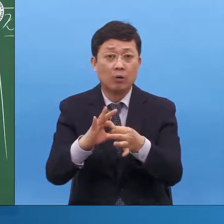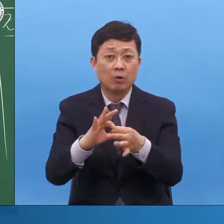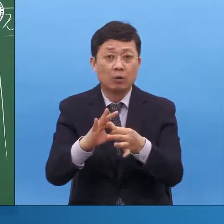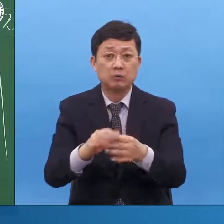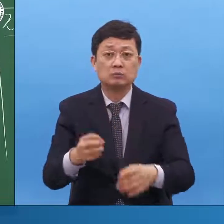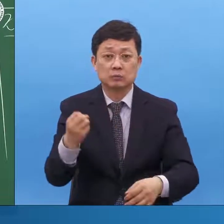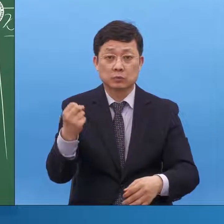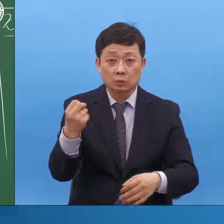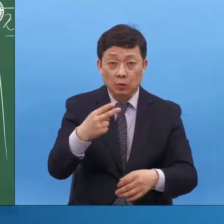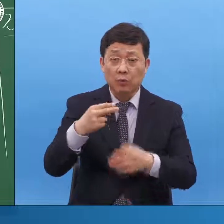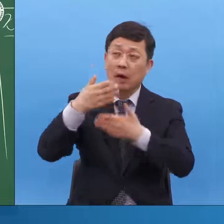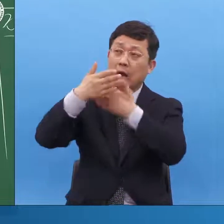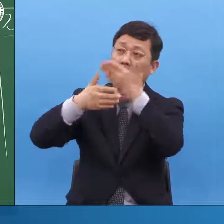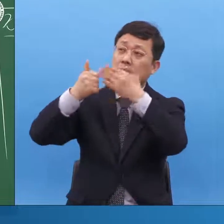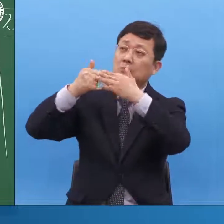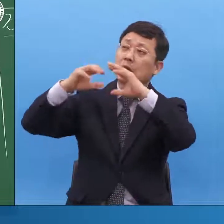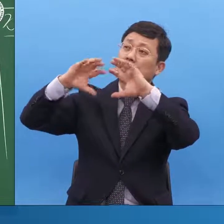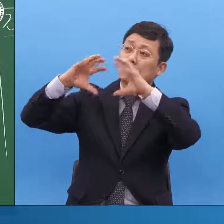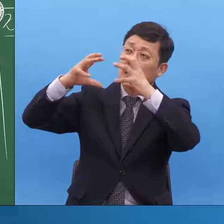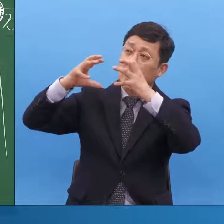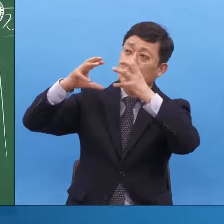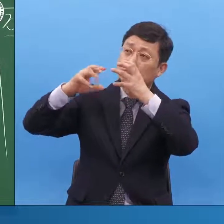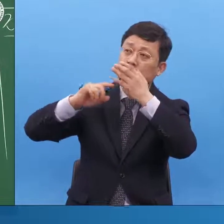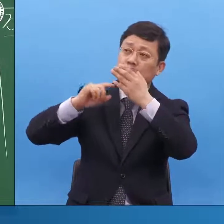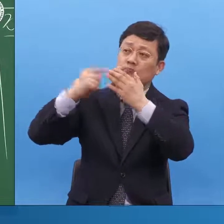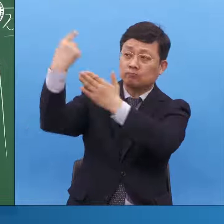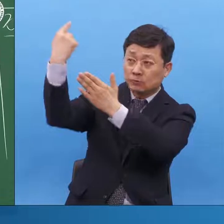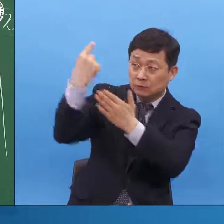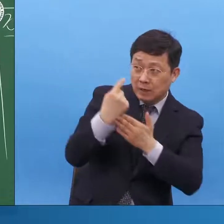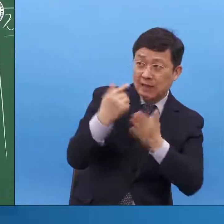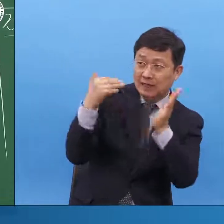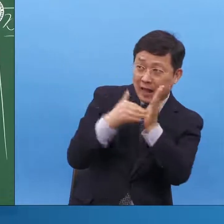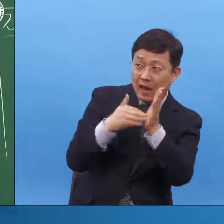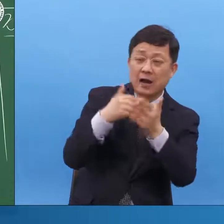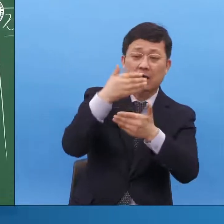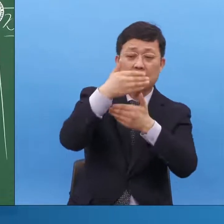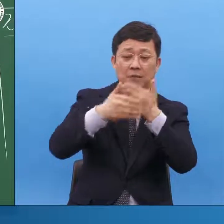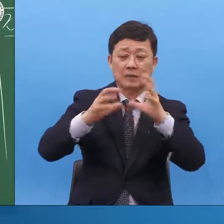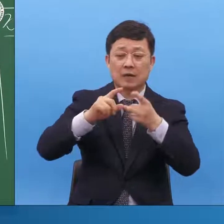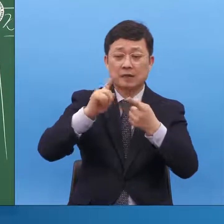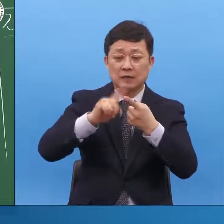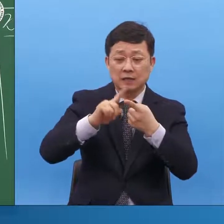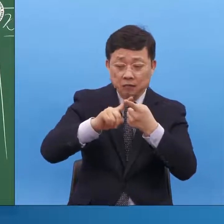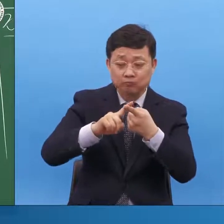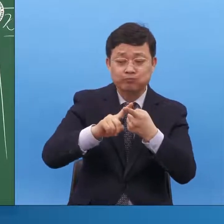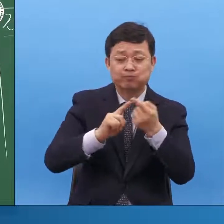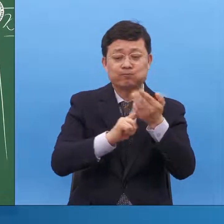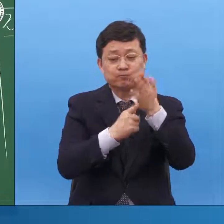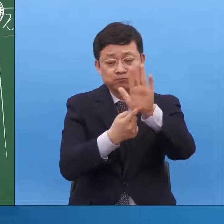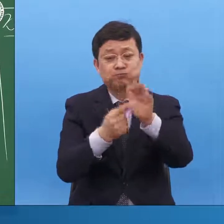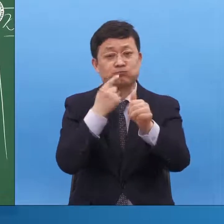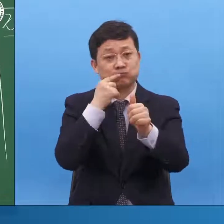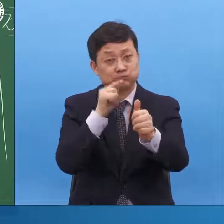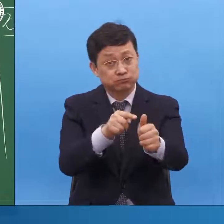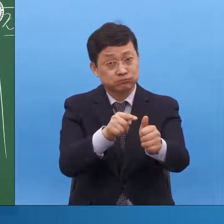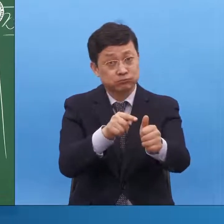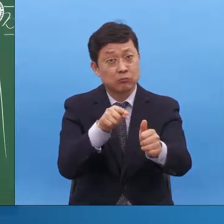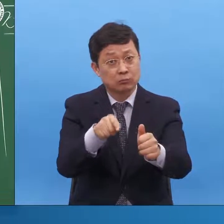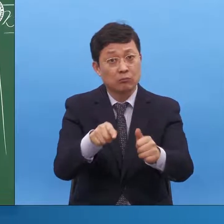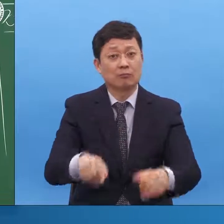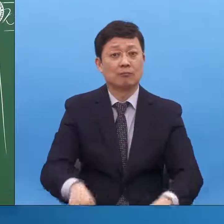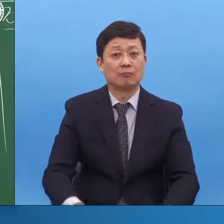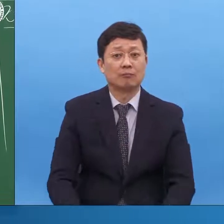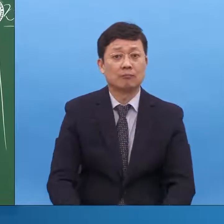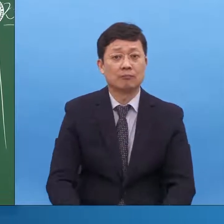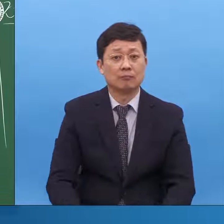나라 천국이 임했다라고 하라 했어요. And what he told him to say was talk about that the kingdom of God is 그게 세 near. 번째 특징이에요. That was a